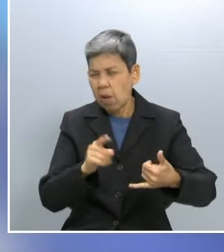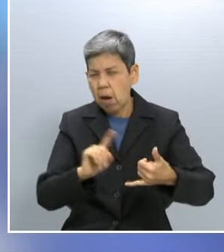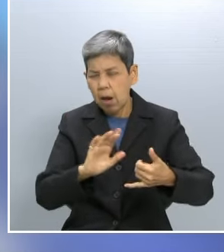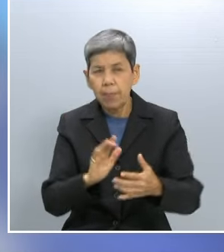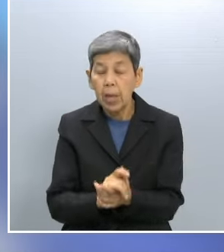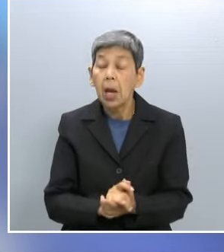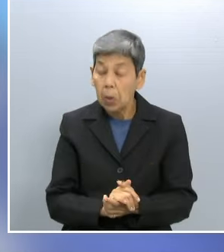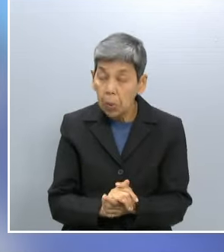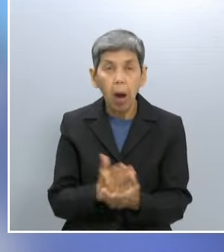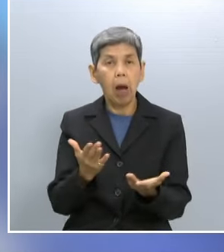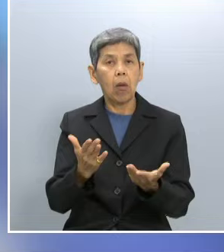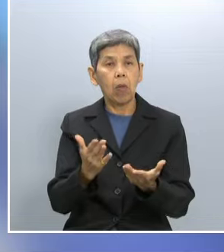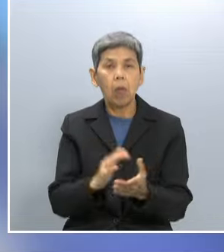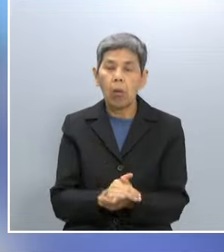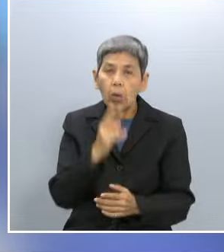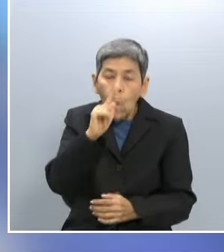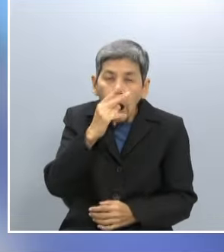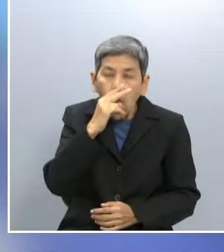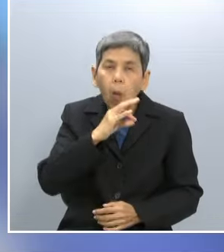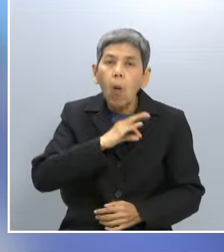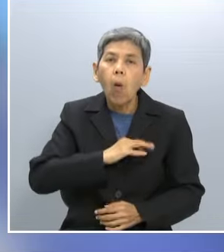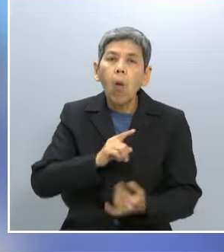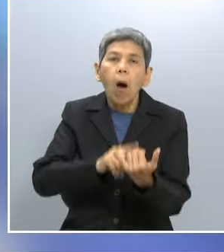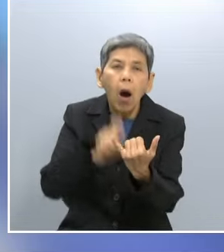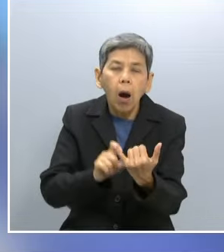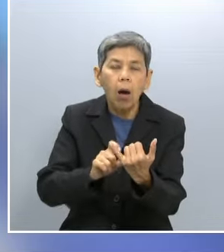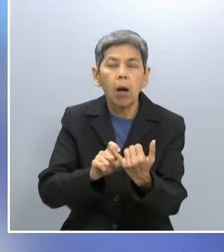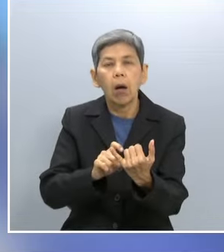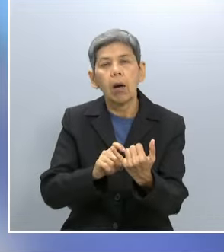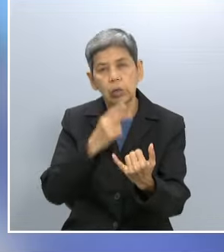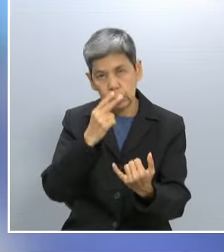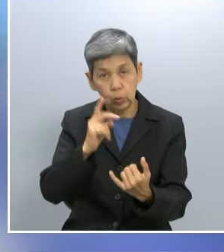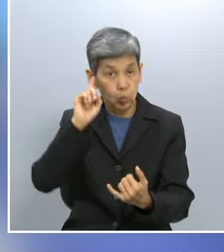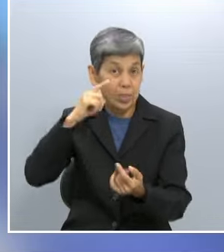แต่ที่ไหนได้กลับได้ยินข่าวร้ายนะครับว่าไปพบศพของนุ่นฮะเอาลองฟังครับ